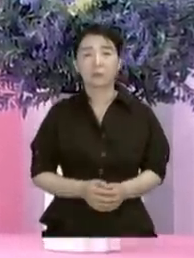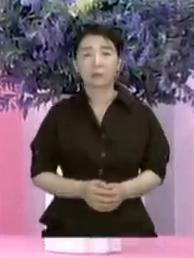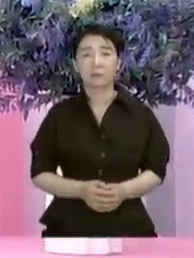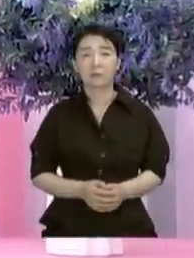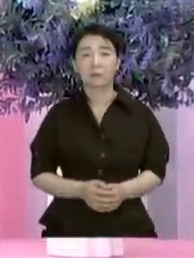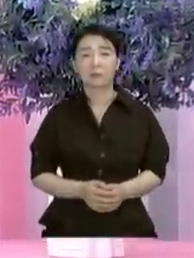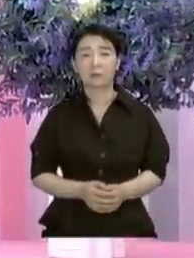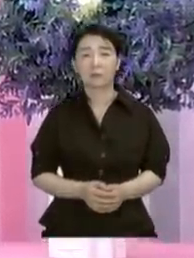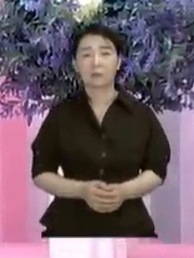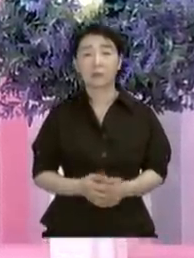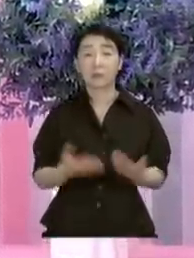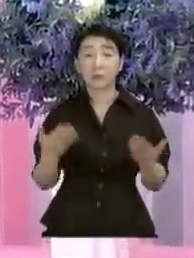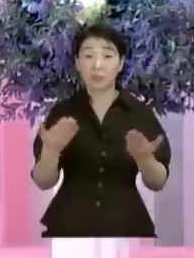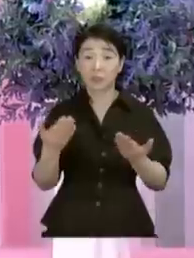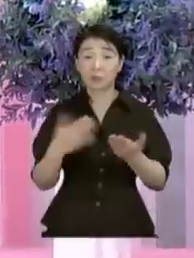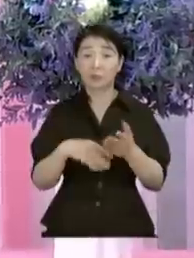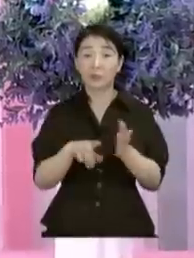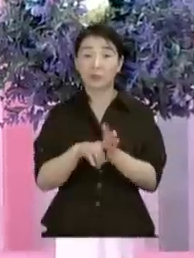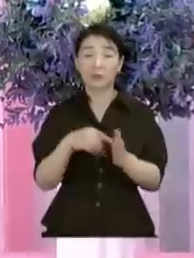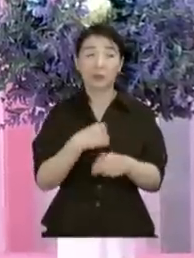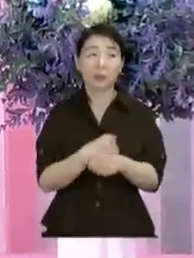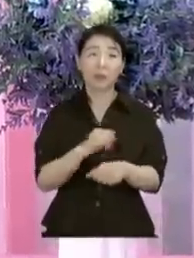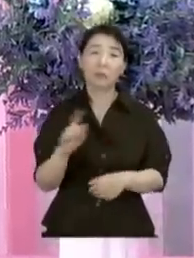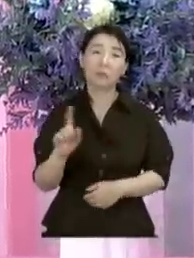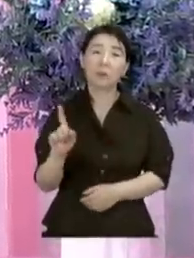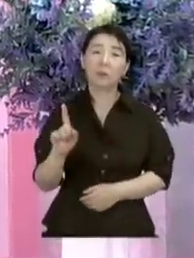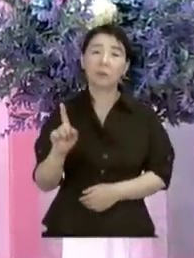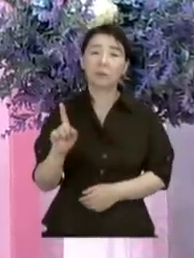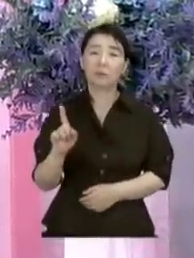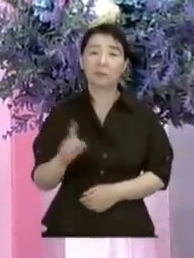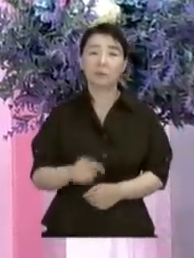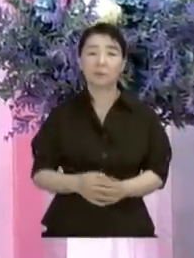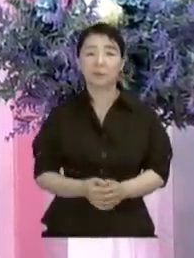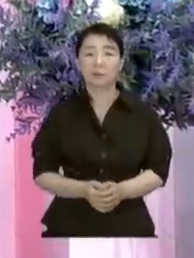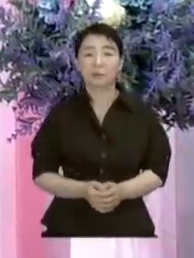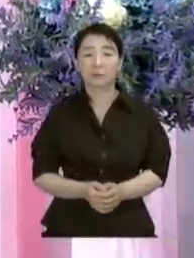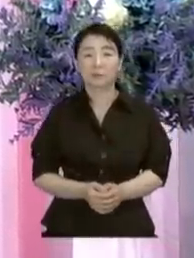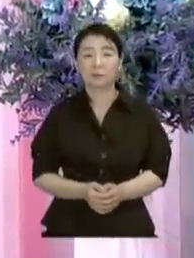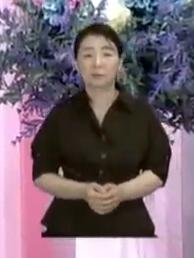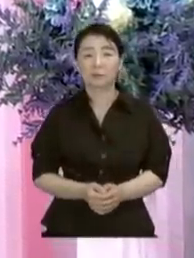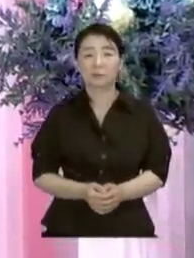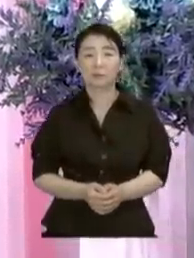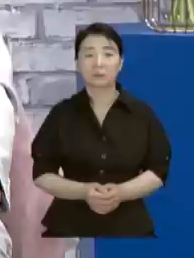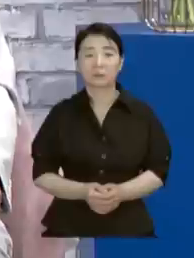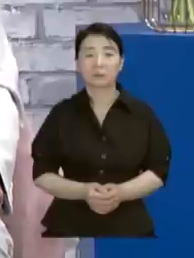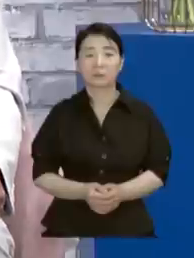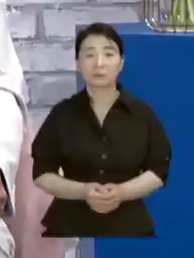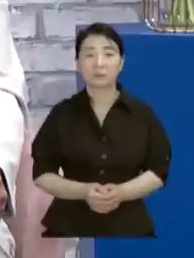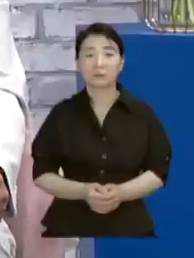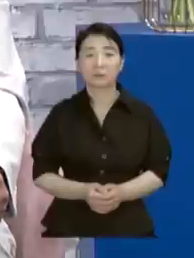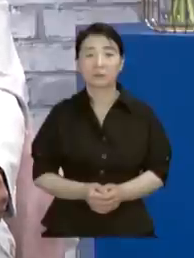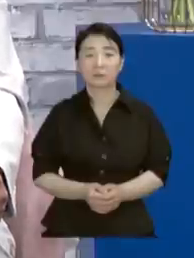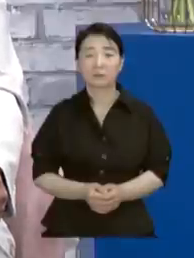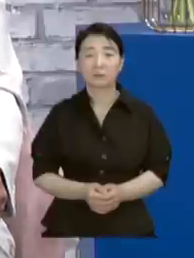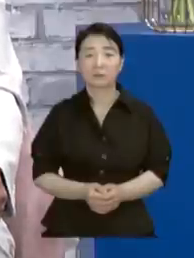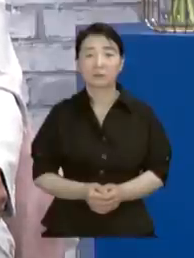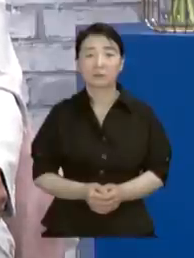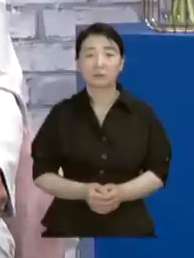같고 예, 그러면 그 일을 위해서 저는 무엇을 할 수 있을까요? 예. 예, 하는 그런 생각이 들었습니다. 네.